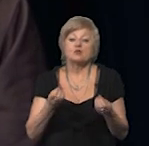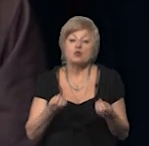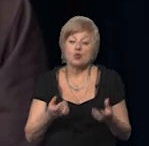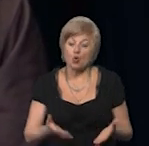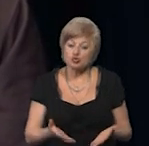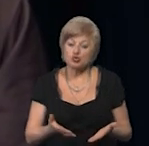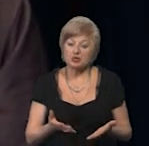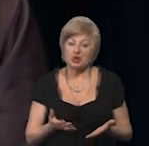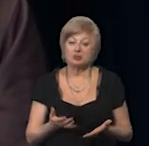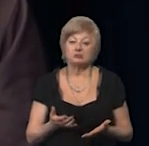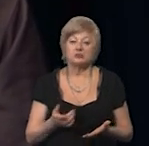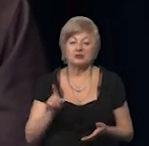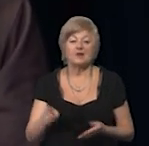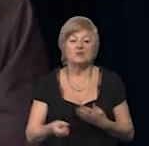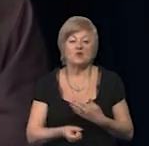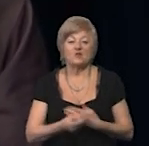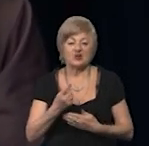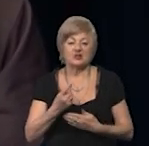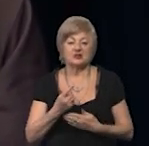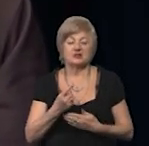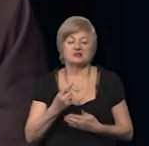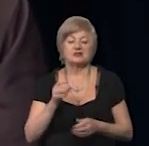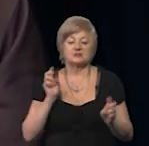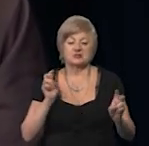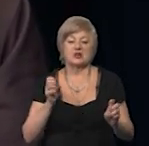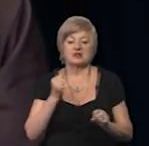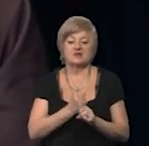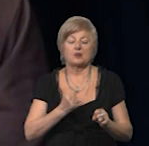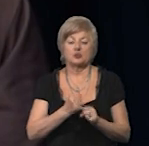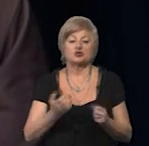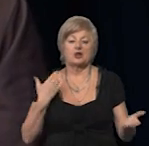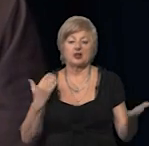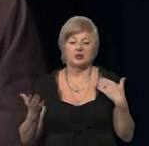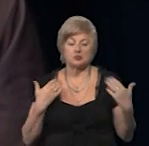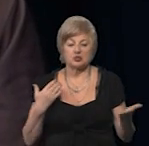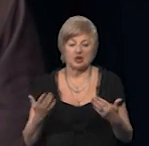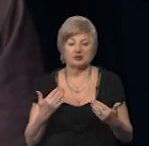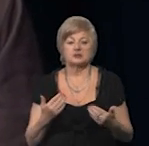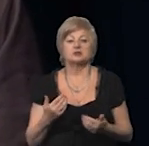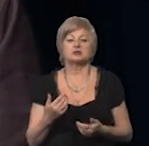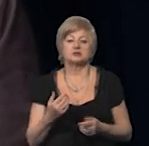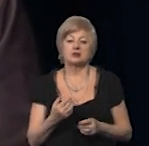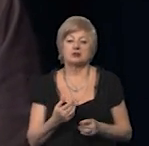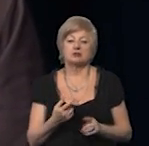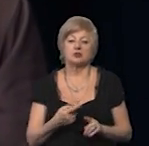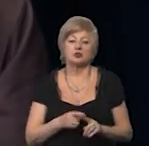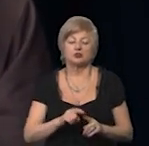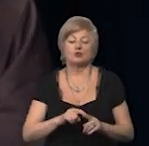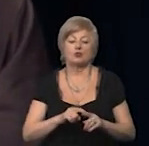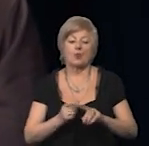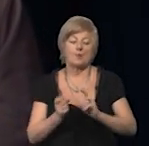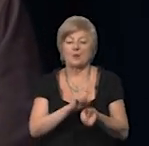І там виникла виробнича гімнастика. Люди почали якісь вправи використовувати, ті, що були там з бойового